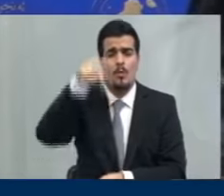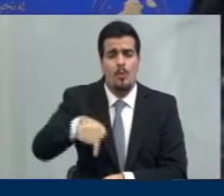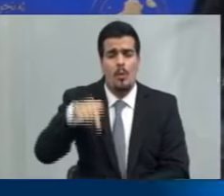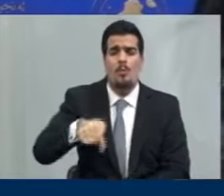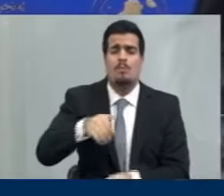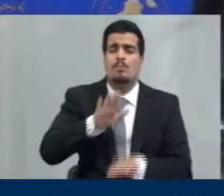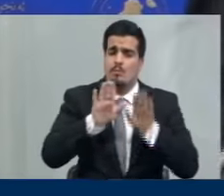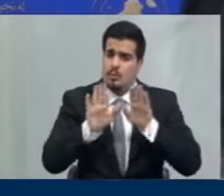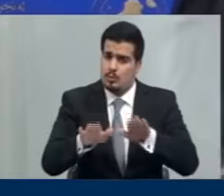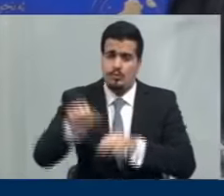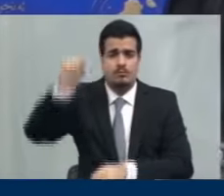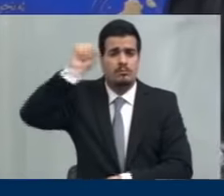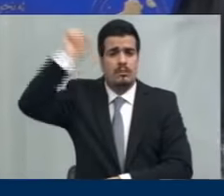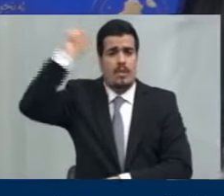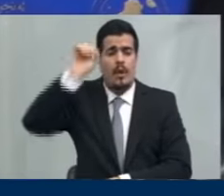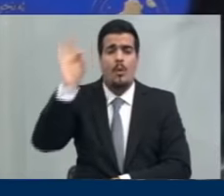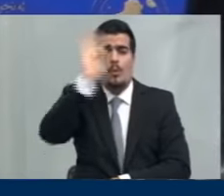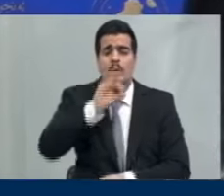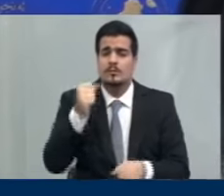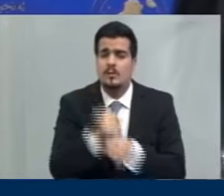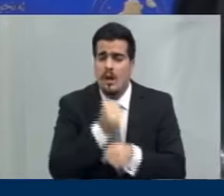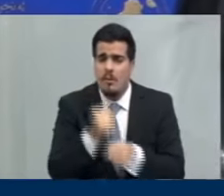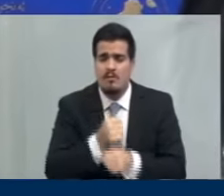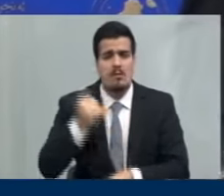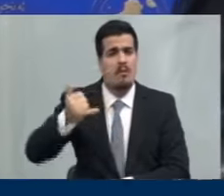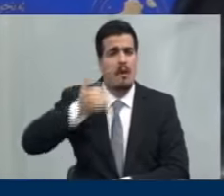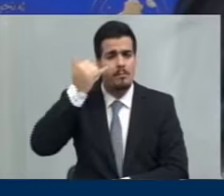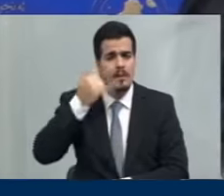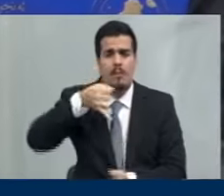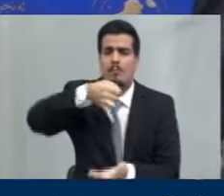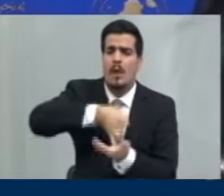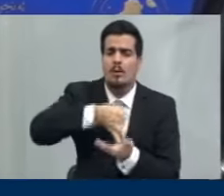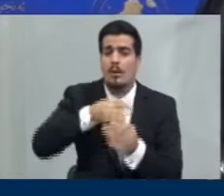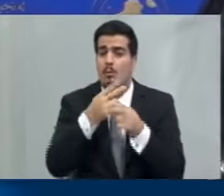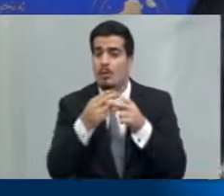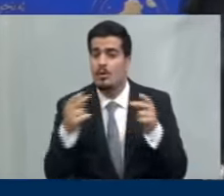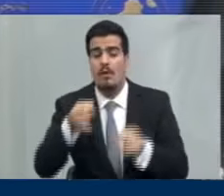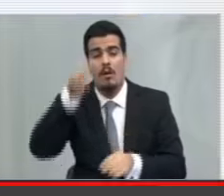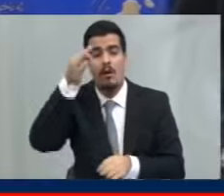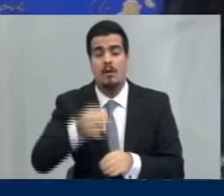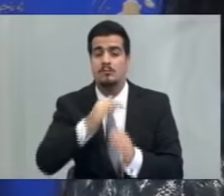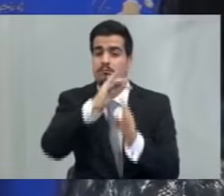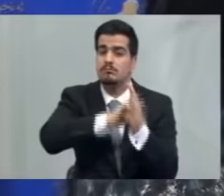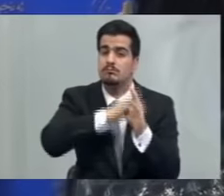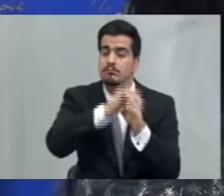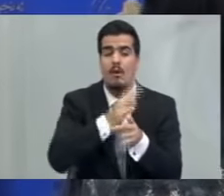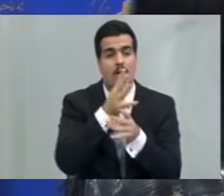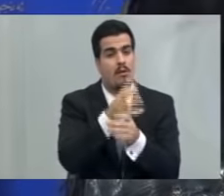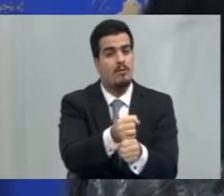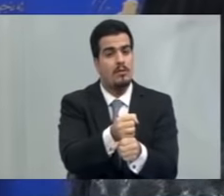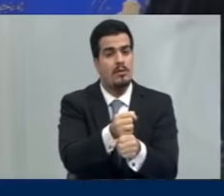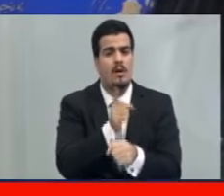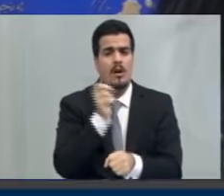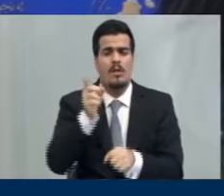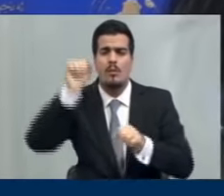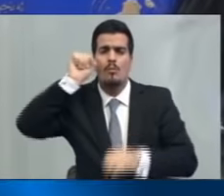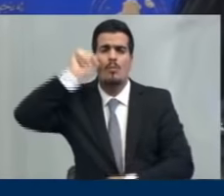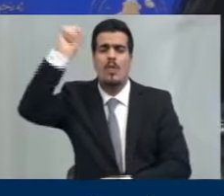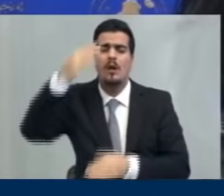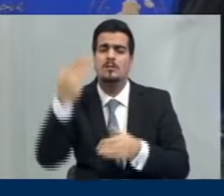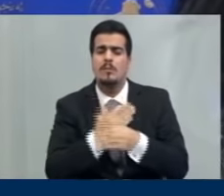تظاهرات بسليمانية، باكر موجودة أربيل ومناطق الأخرى، يعني لازم إحنا نحمي المتظاهرين. هذا ثورة الجياع، أني